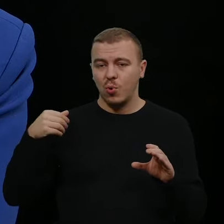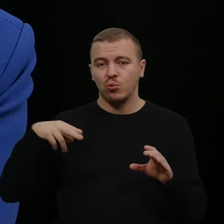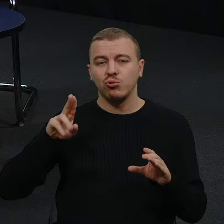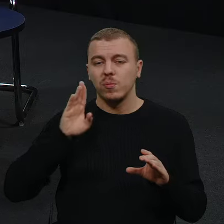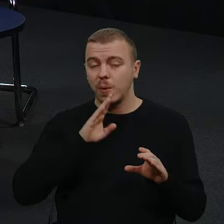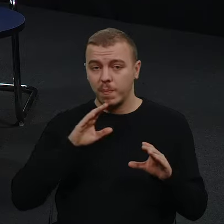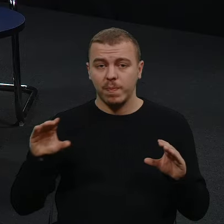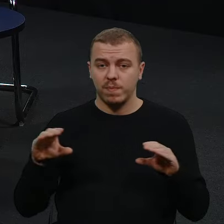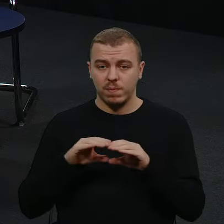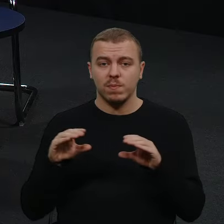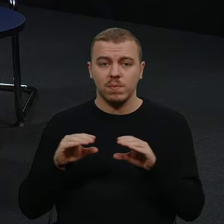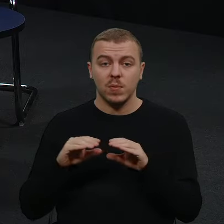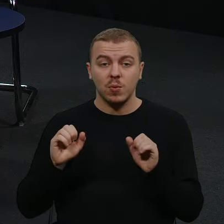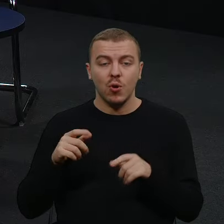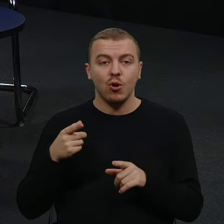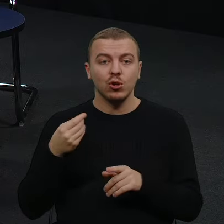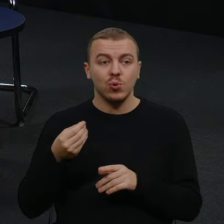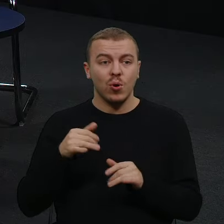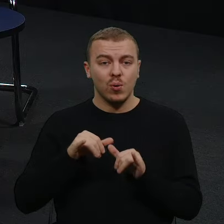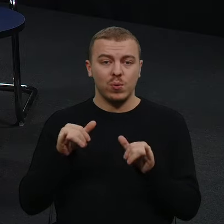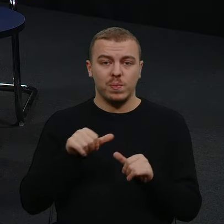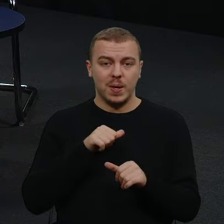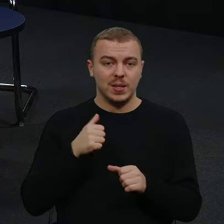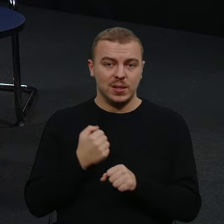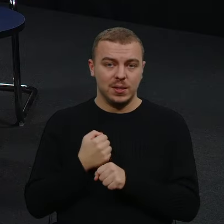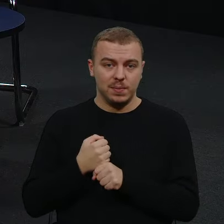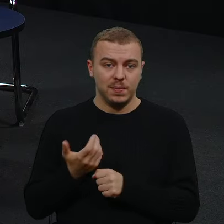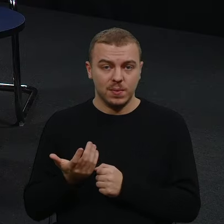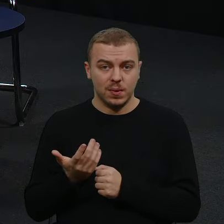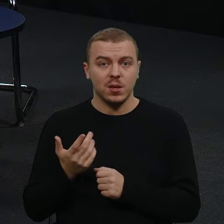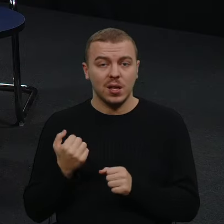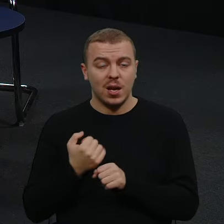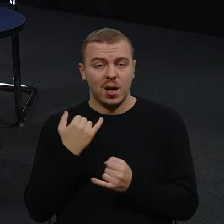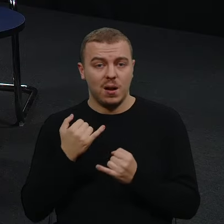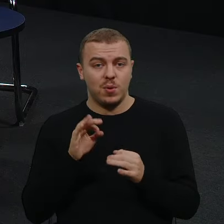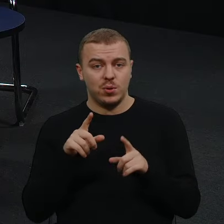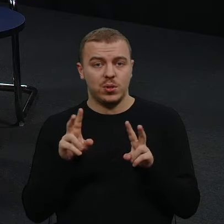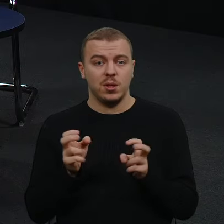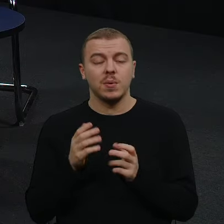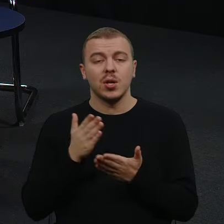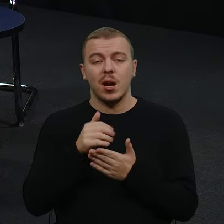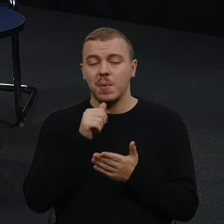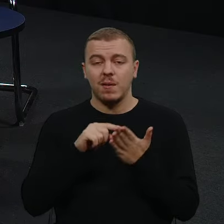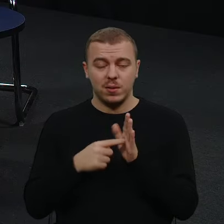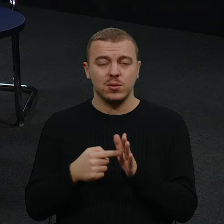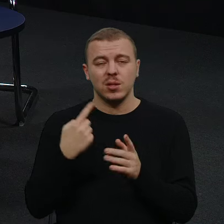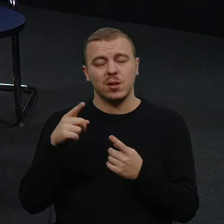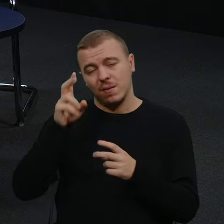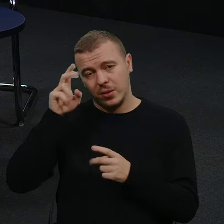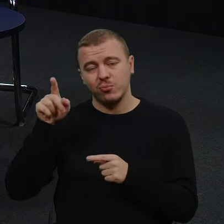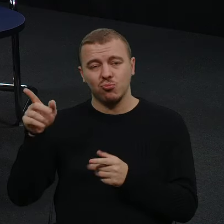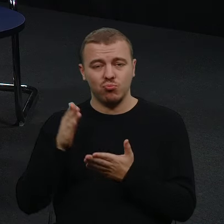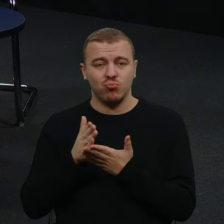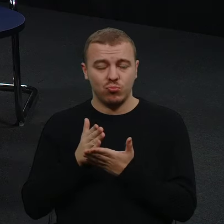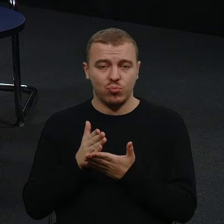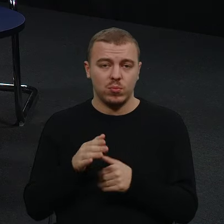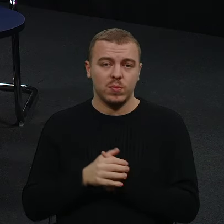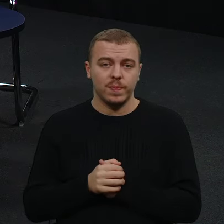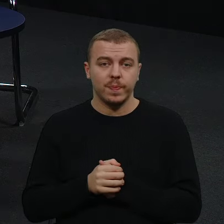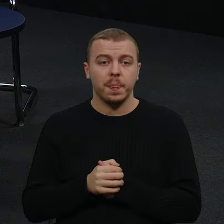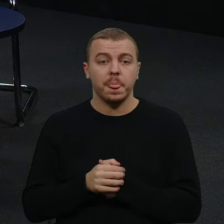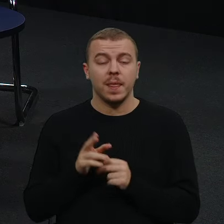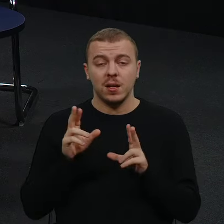Jis savo užsidirbtų tą išmoką jau dirbdamas, apie tai reikia kalbėti. Tai yra pavyzdžių kitose valstybėse ir